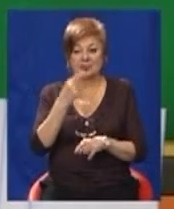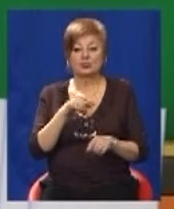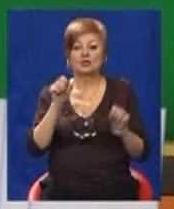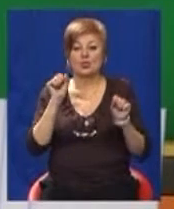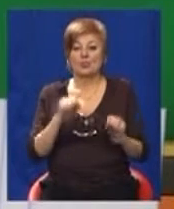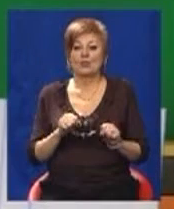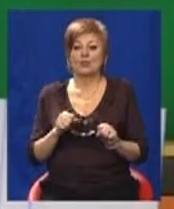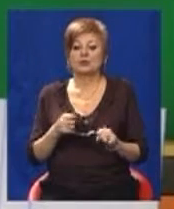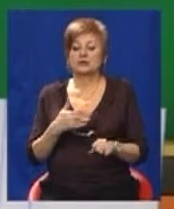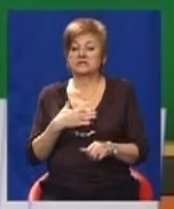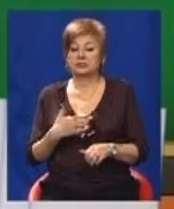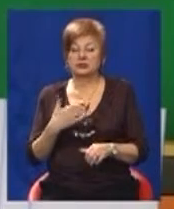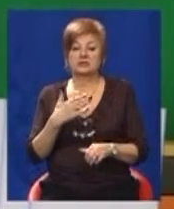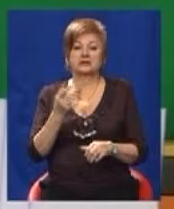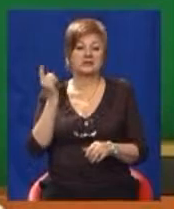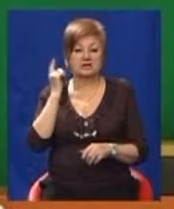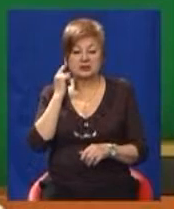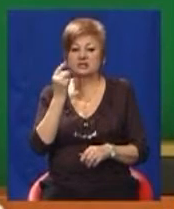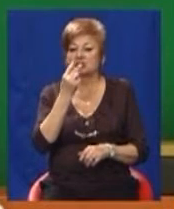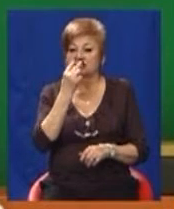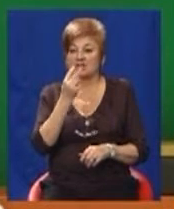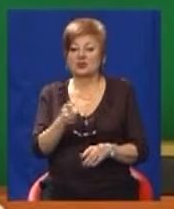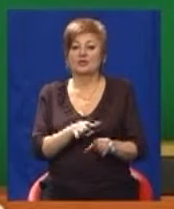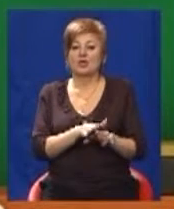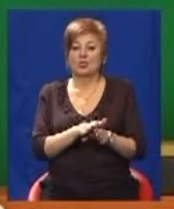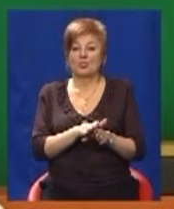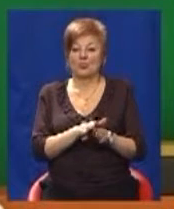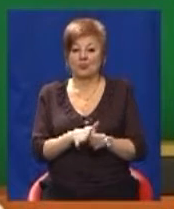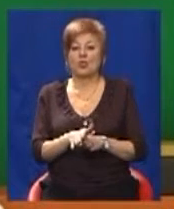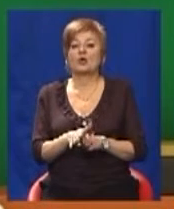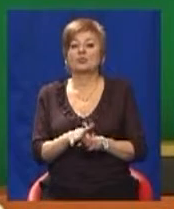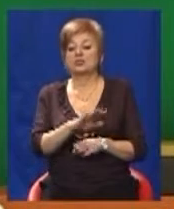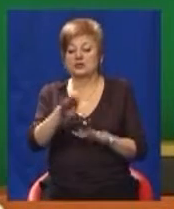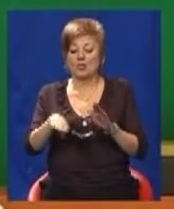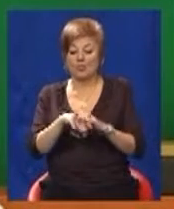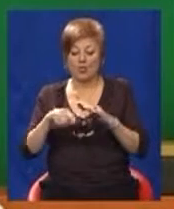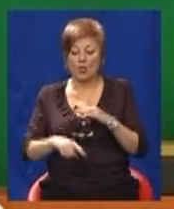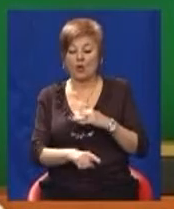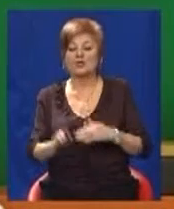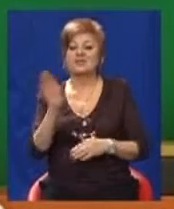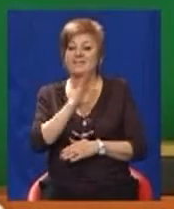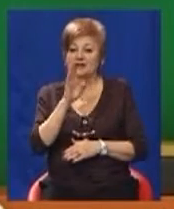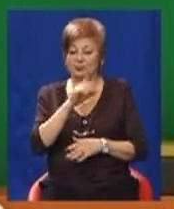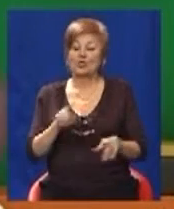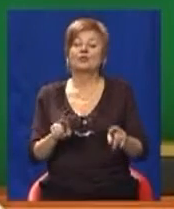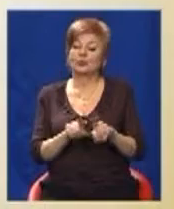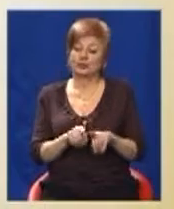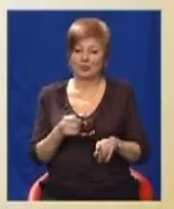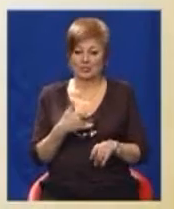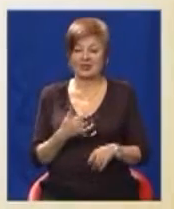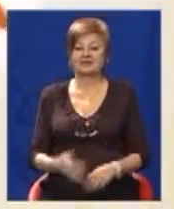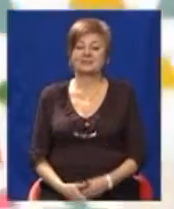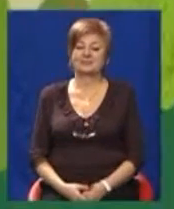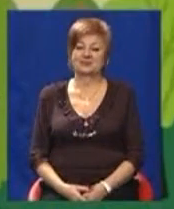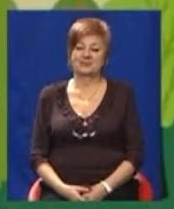може дихати, дивитися і чути, при цьому майже повністю залишаючись під водою. Ось такий він гіпопотамус. На все добре!